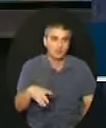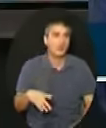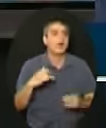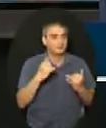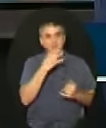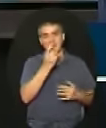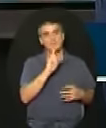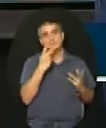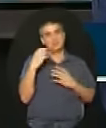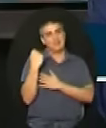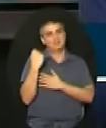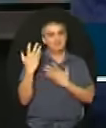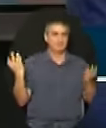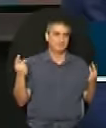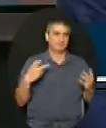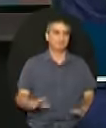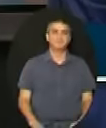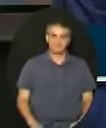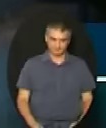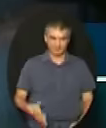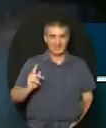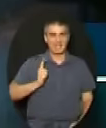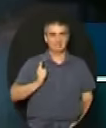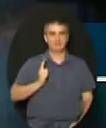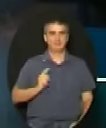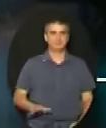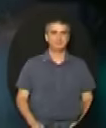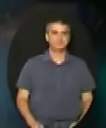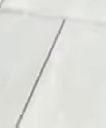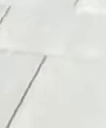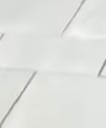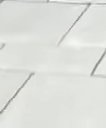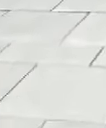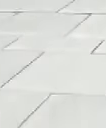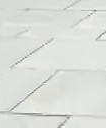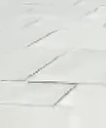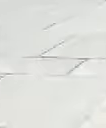עכשיו השאלה פה מי יותר חזק. מי יותר מעצבן. קריאה אישית עכשיו.